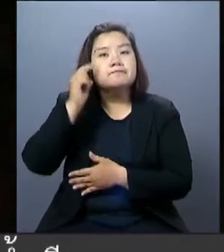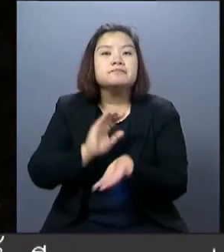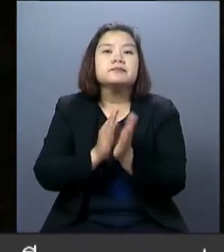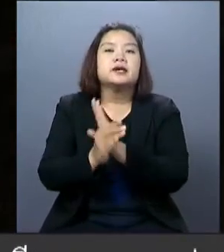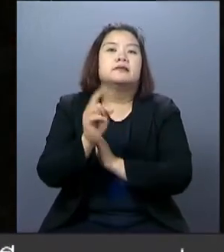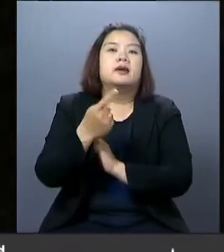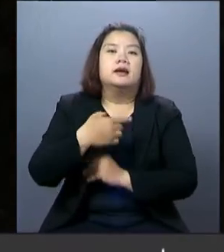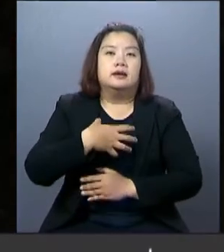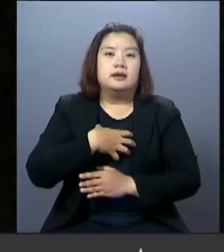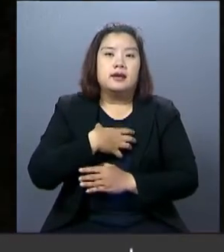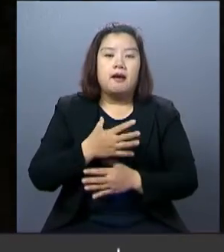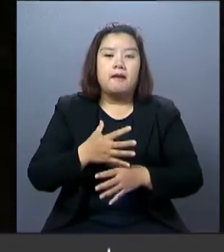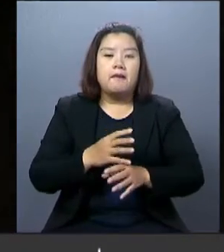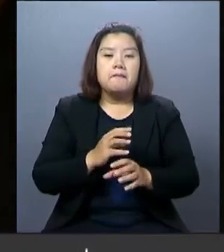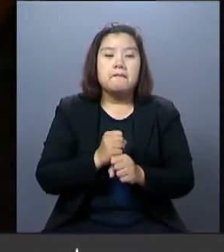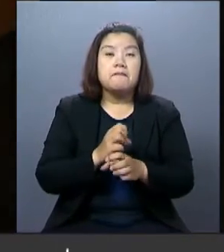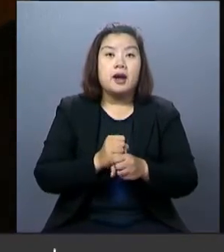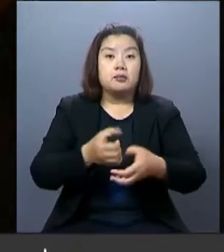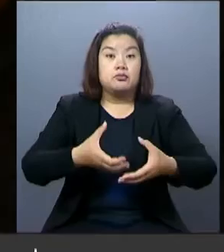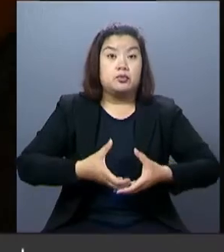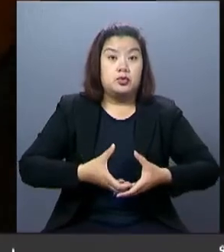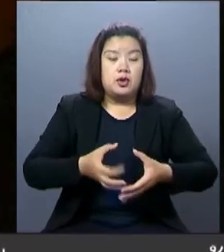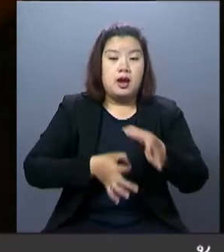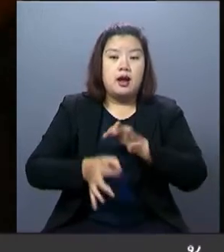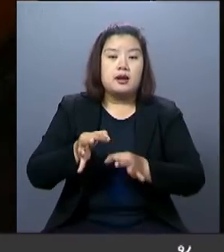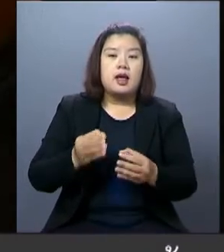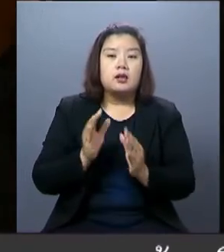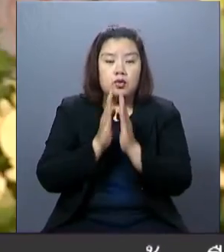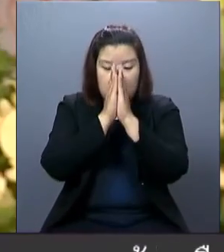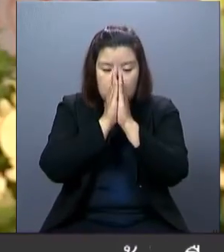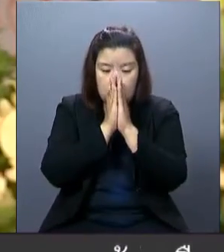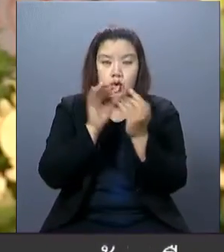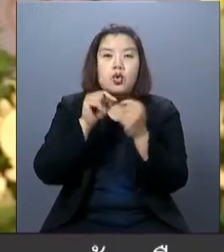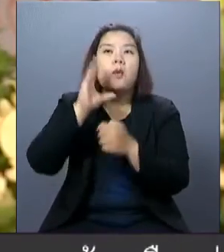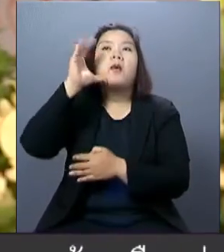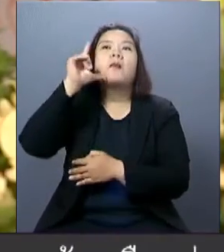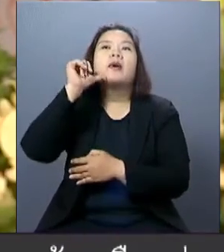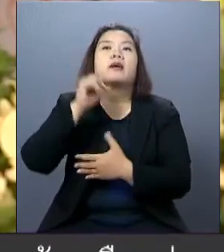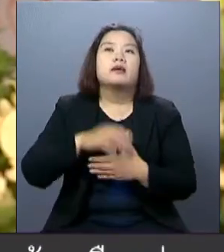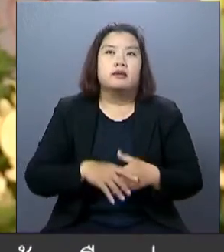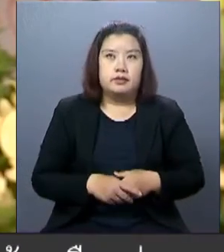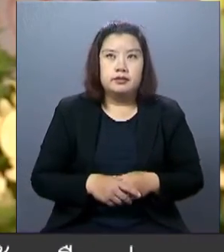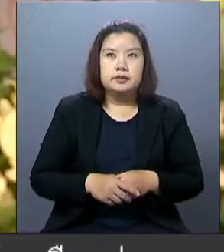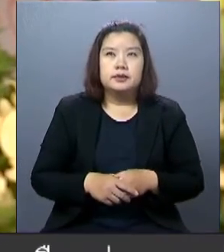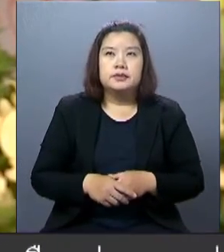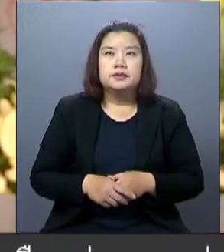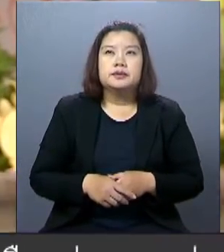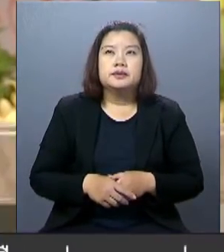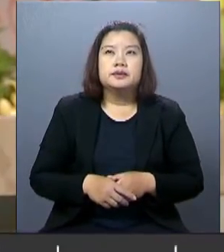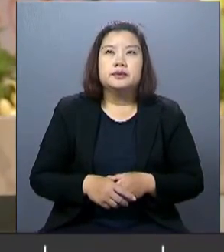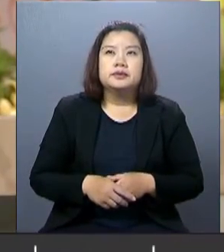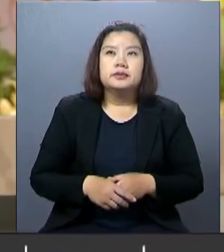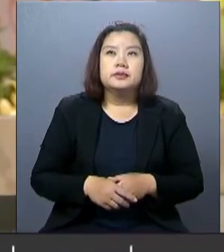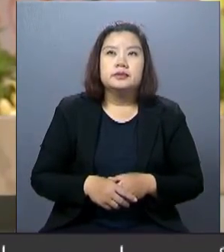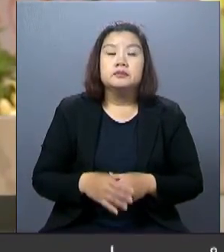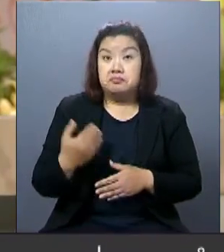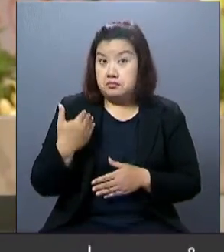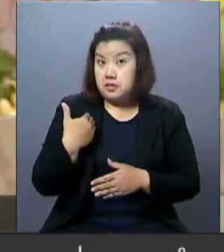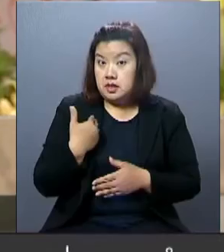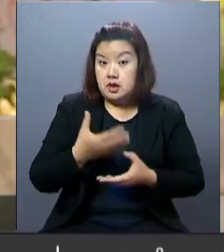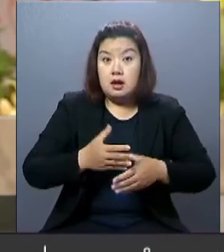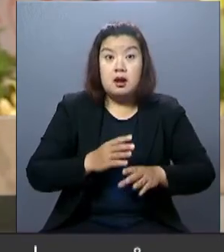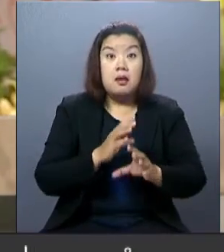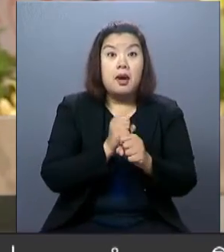คือหมายถึงแบบให้แทนบุญคุณท่านอะไรประมาณนี ้ใครล่ะจะเชื่อว่าพระพุทธรูปบางองค์มาจ